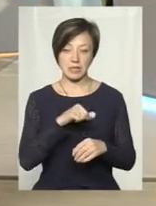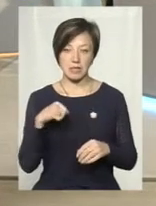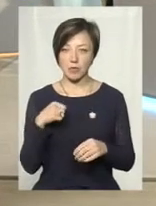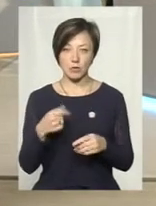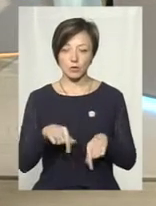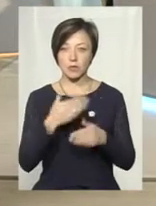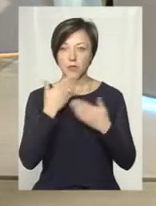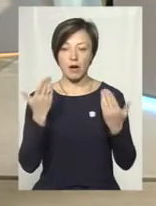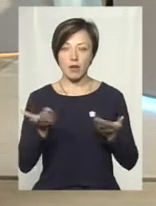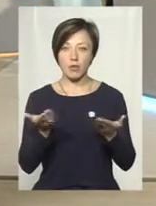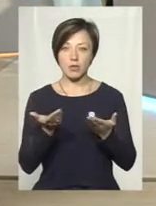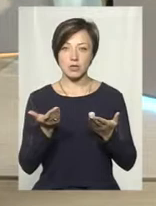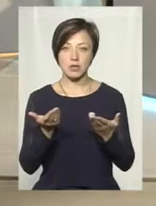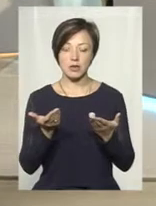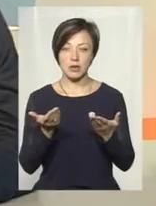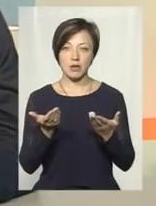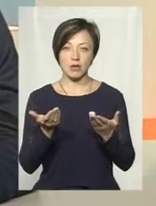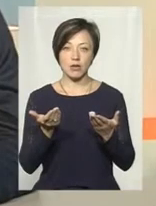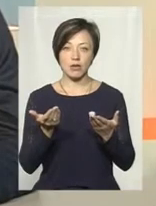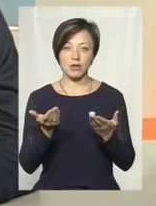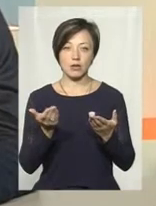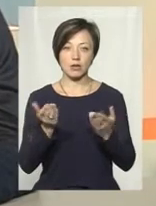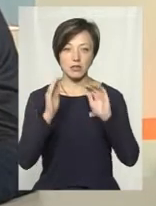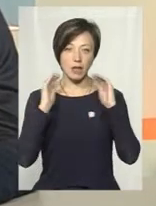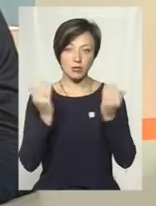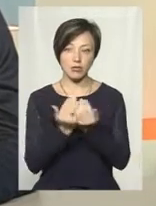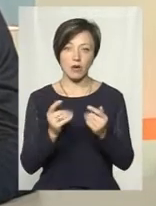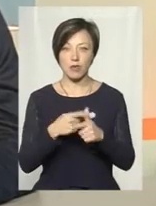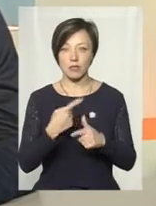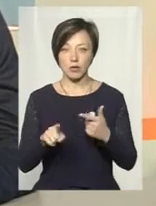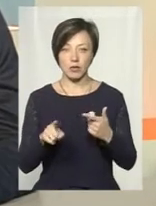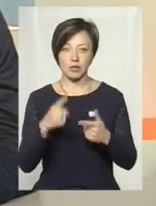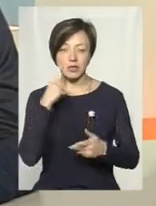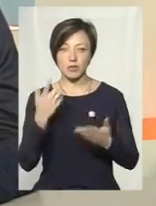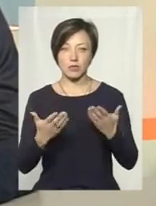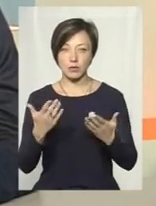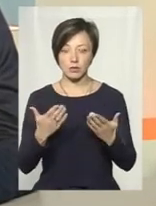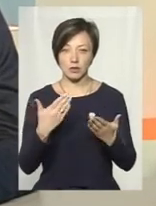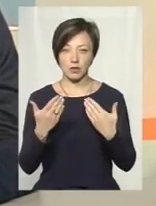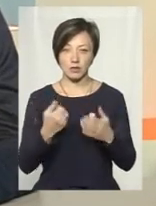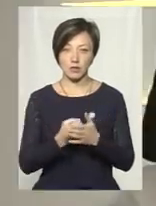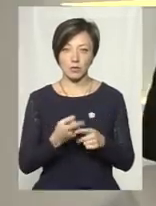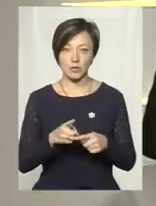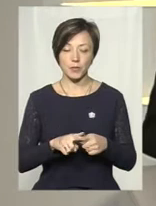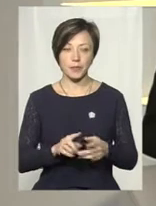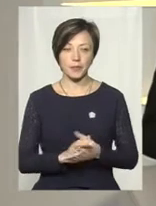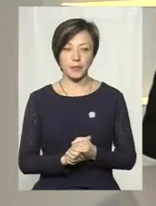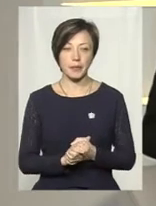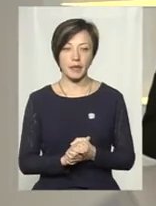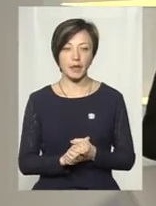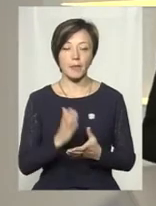тут немає якогось такої формату чомусь заангажованості або якогось скептичного ставлення в цьому.